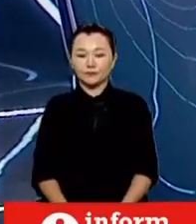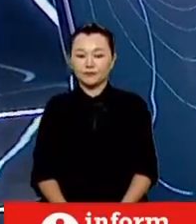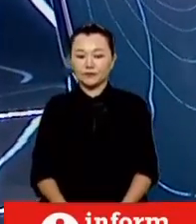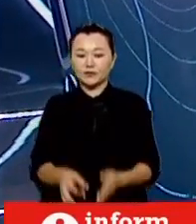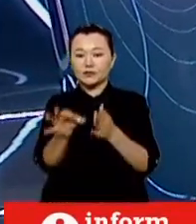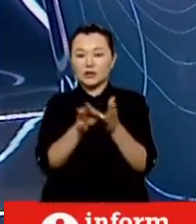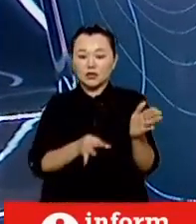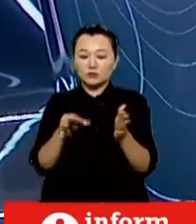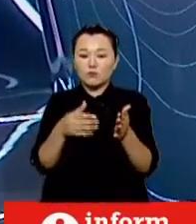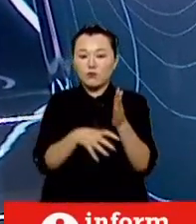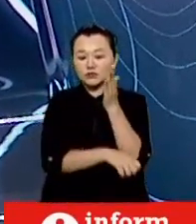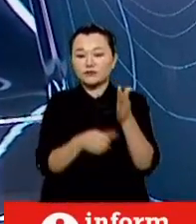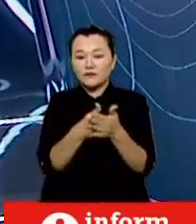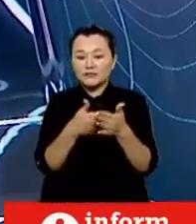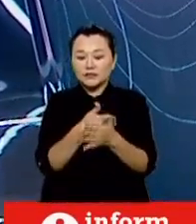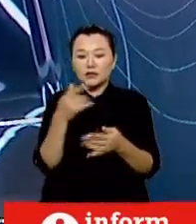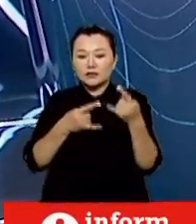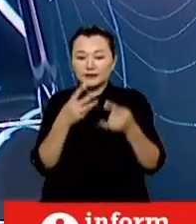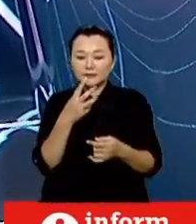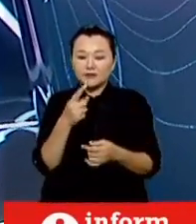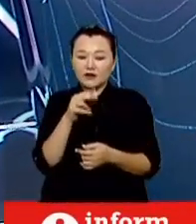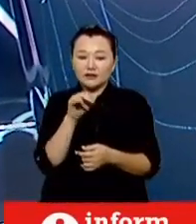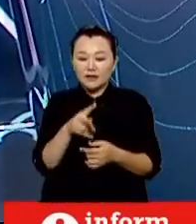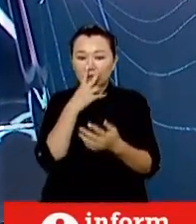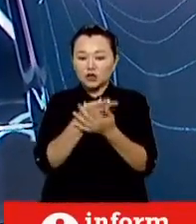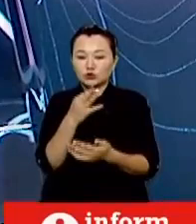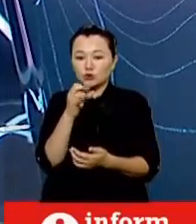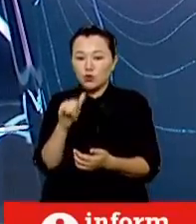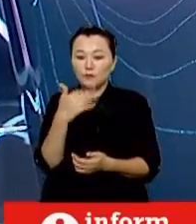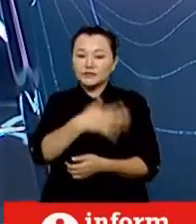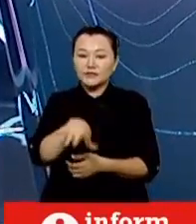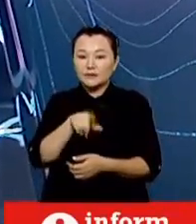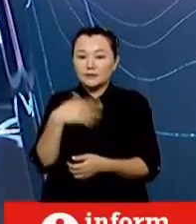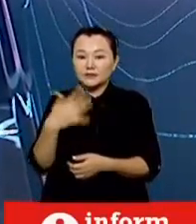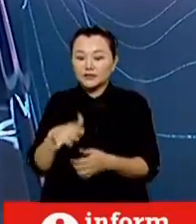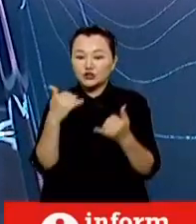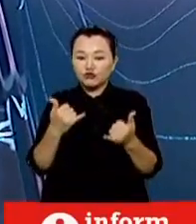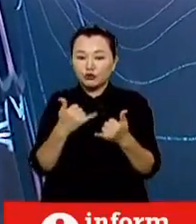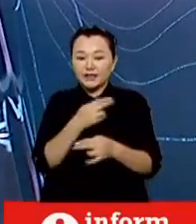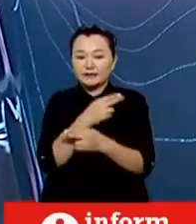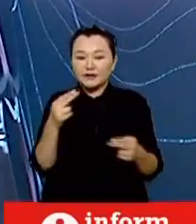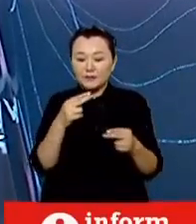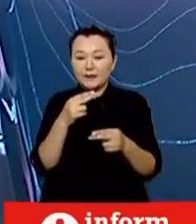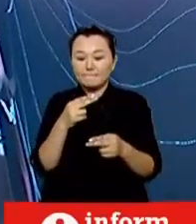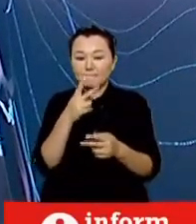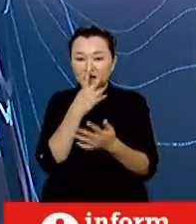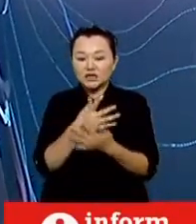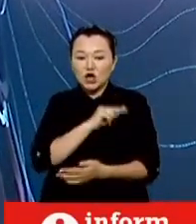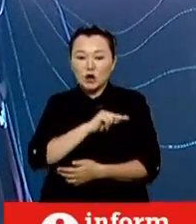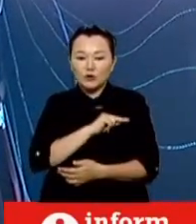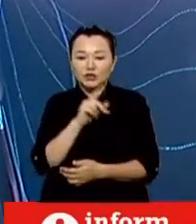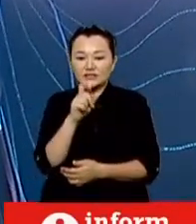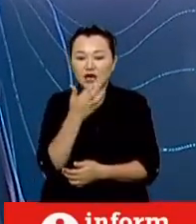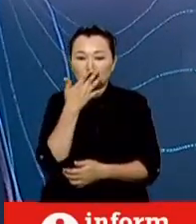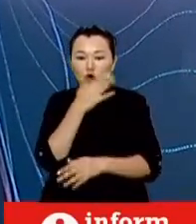сразу после новостей в эфир 31 канала выйдет ток-шоу 50 на 50 И сегодня тема передачи работа за